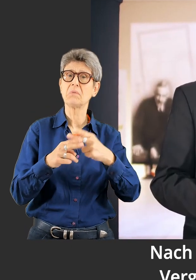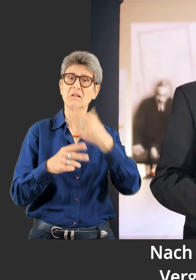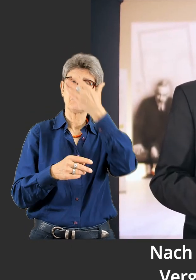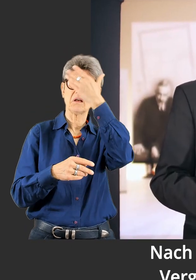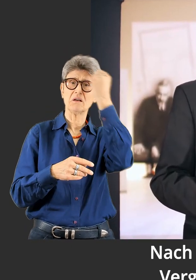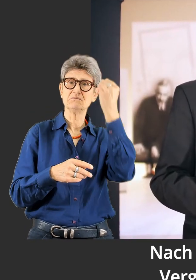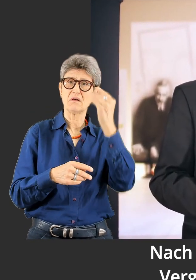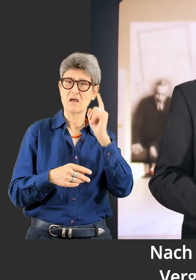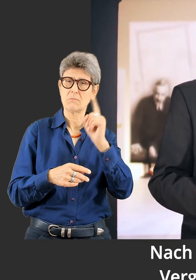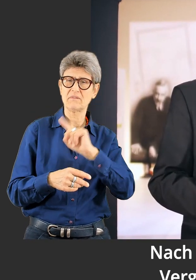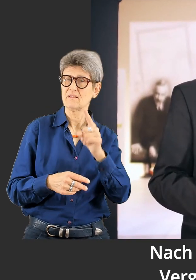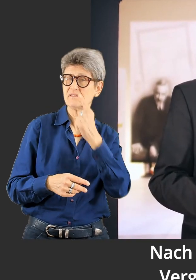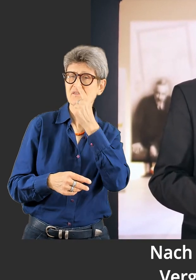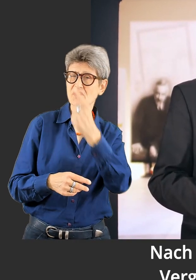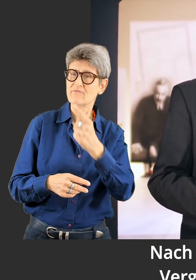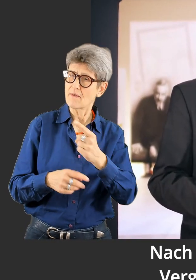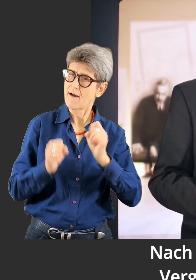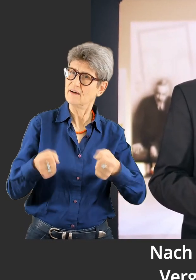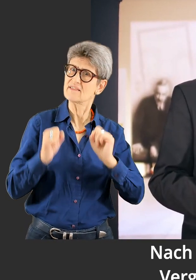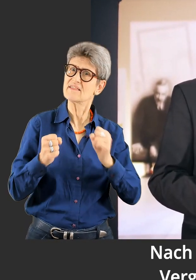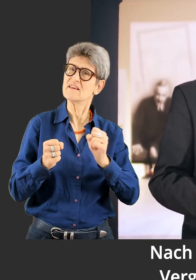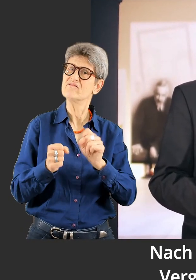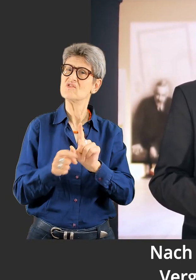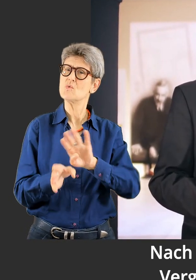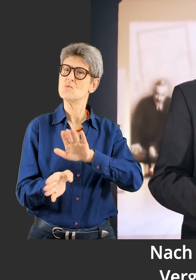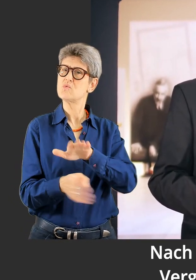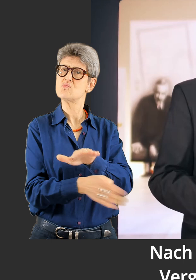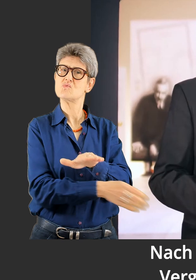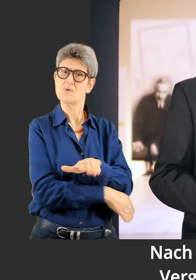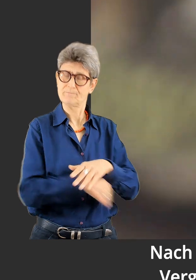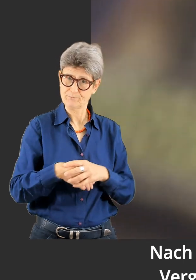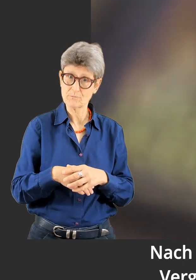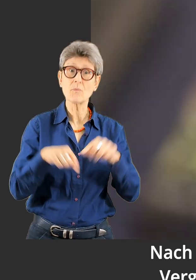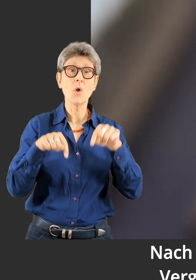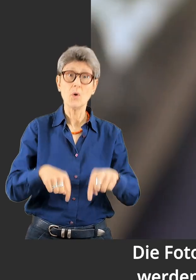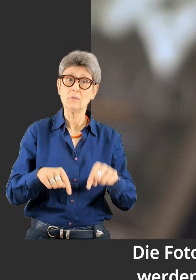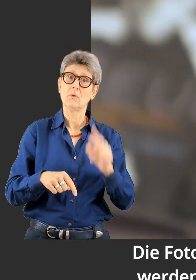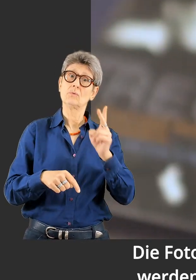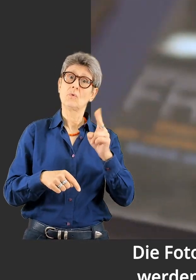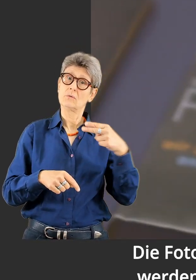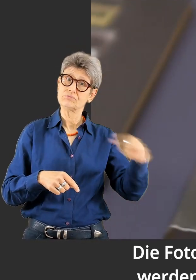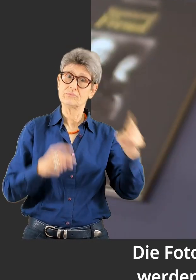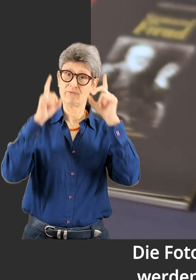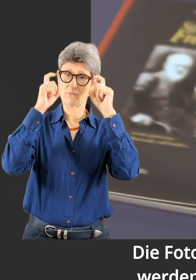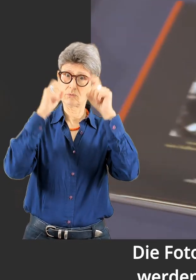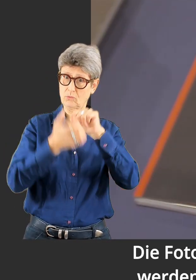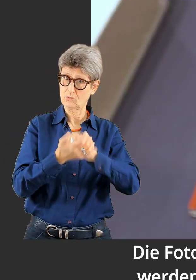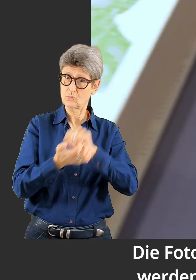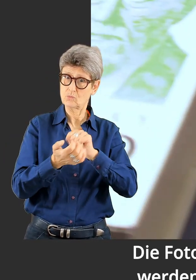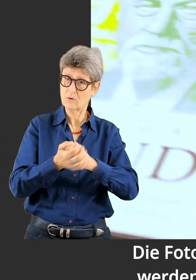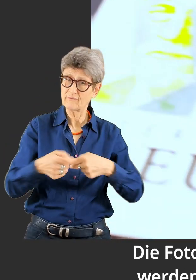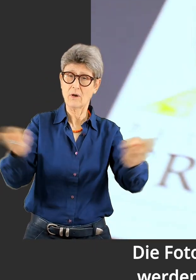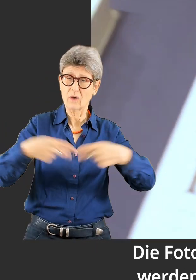1945 geriet Max Halberstadt in Vergessenheit. Ein aktiver Prozess. Die Fotos, die bis heute